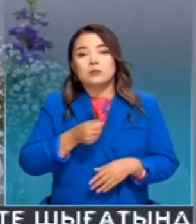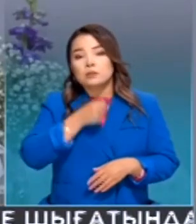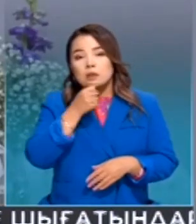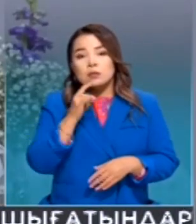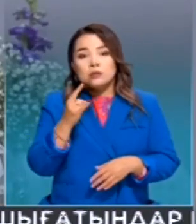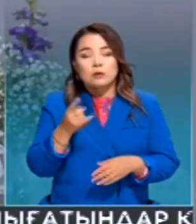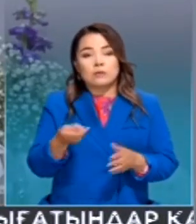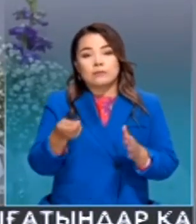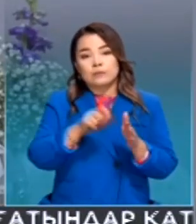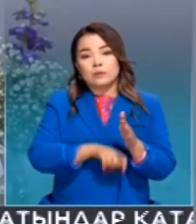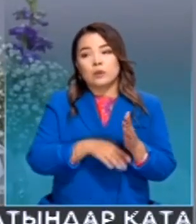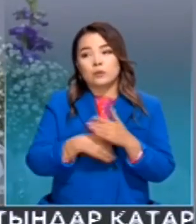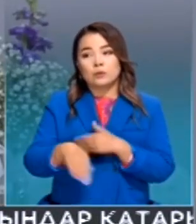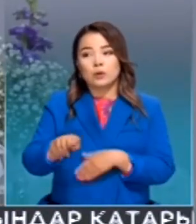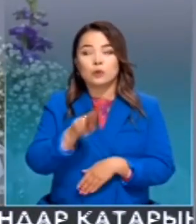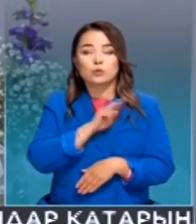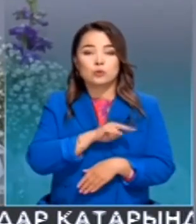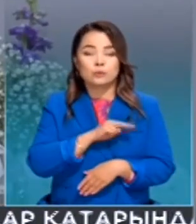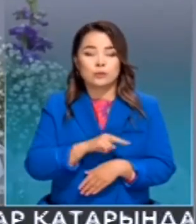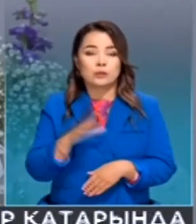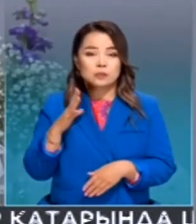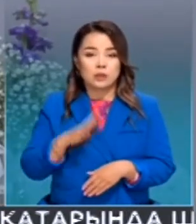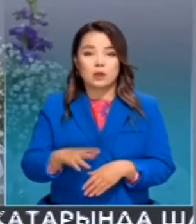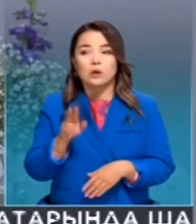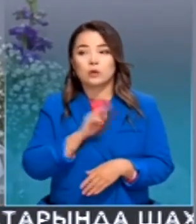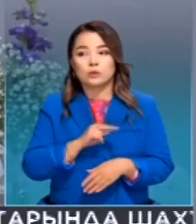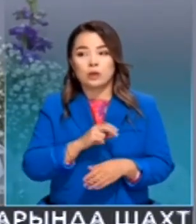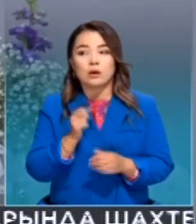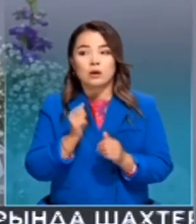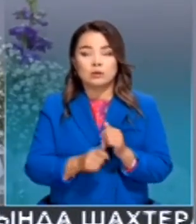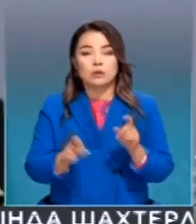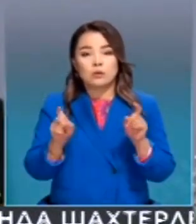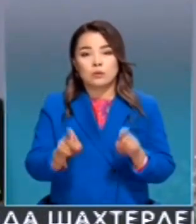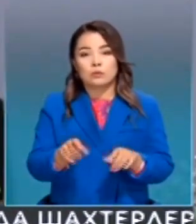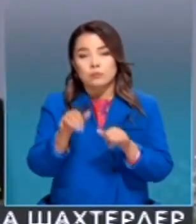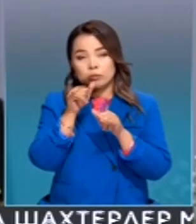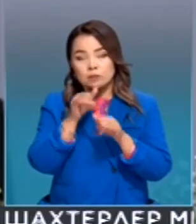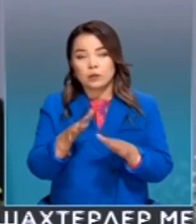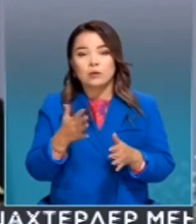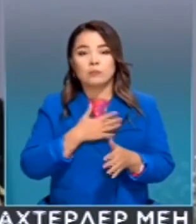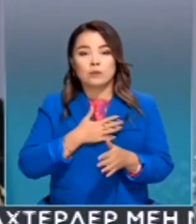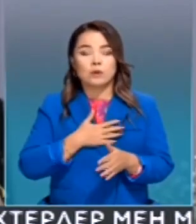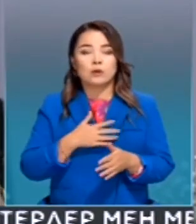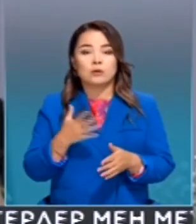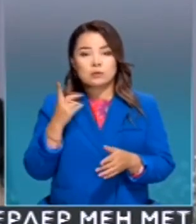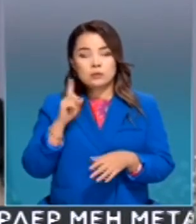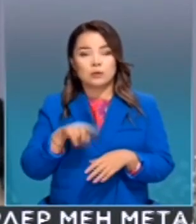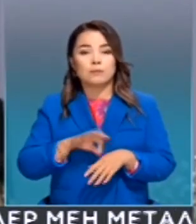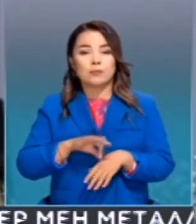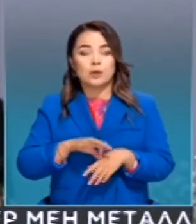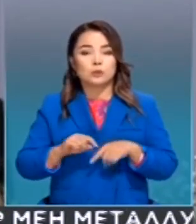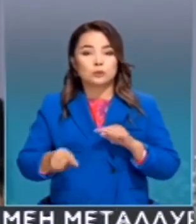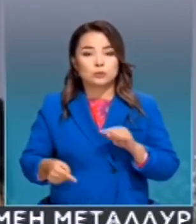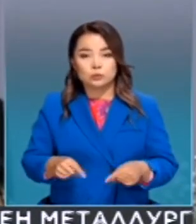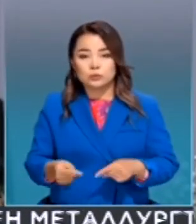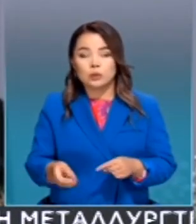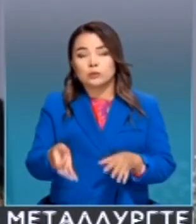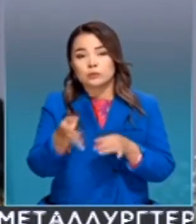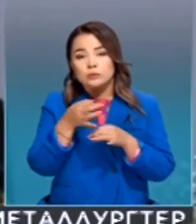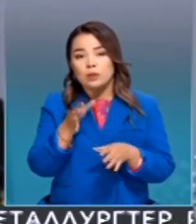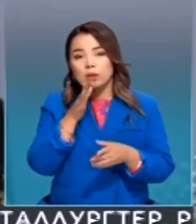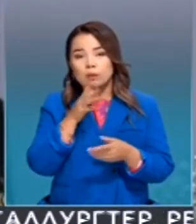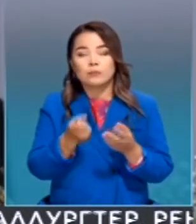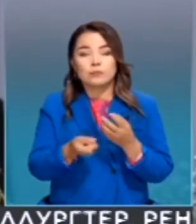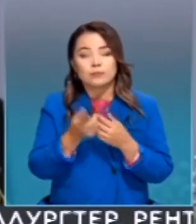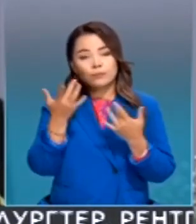баланы кілттеп кетем, кеткенде, жұмысқа кеткенде. Жұмысымда да арқайын отыра алмайым. Себебі балам судырғысы болғасын тек. Кез келген